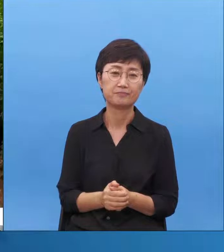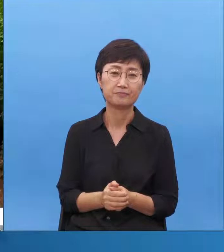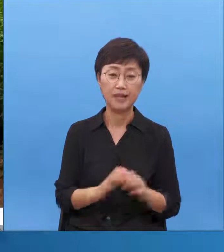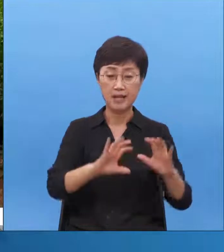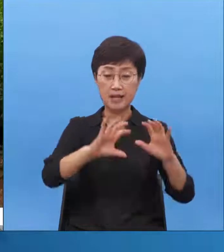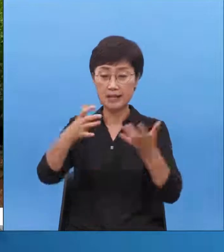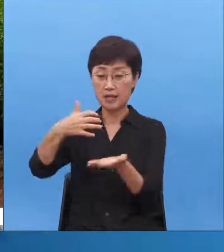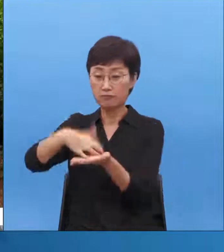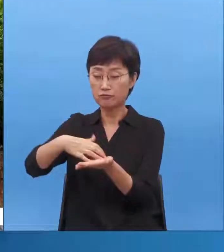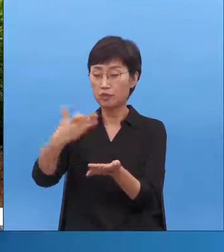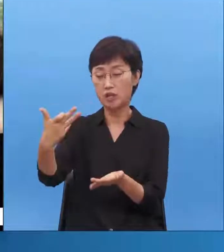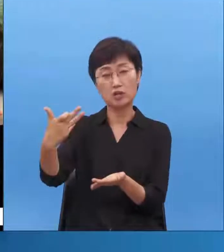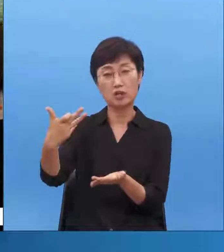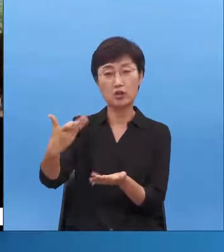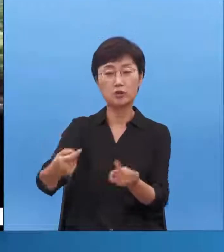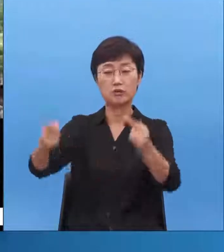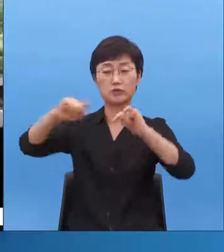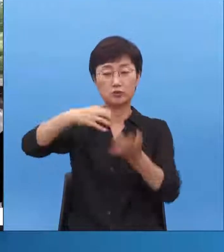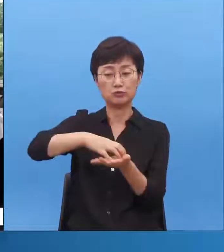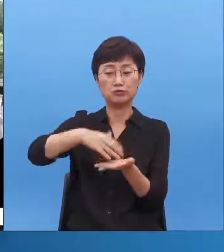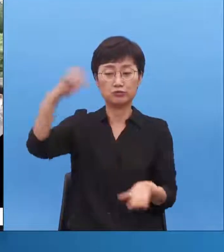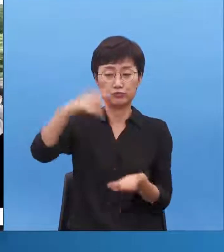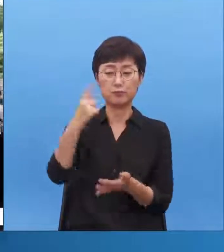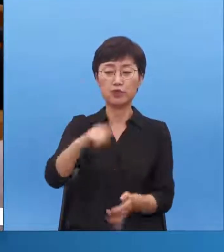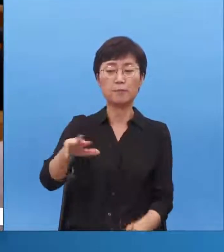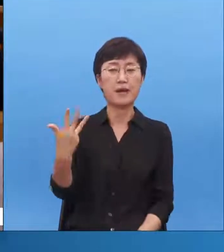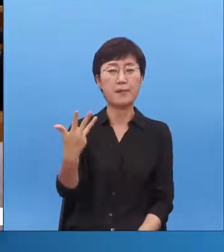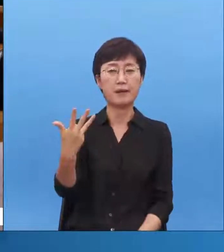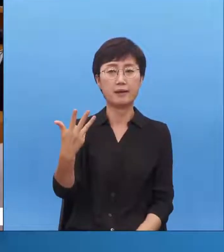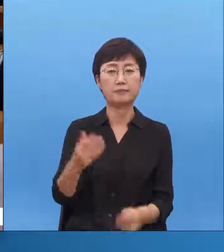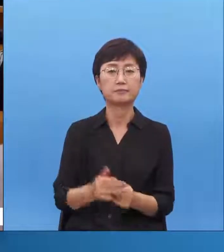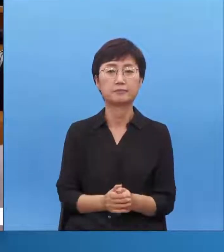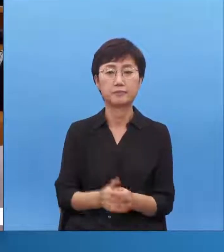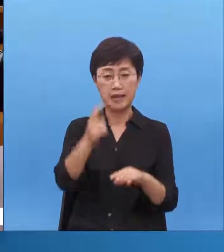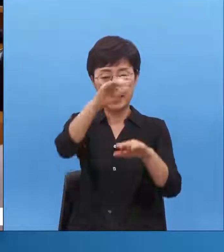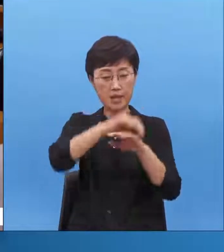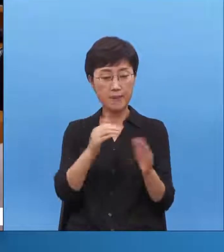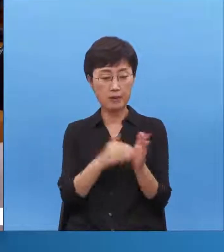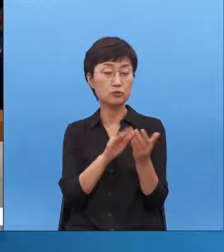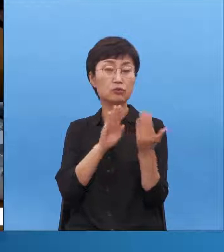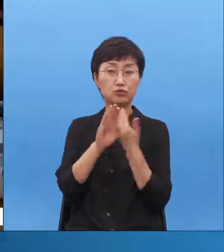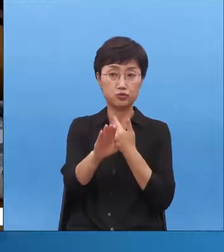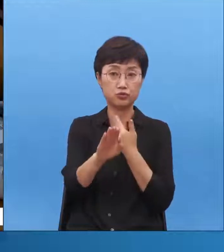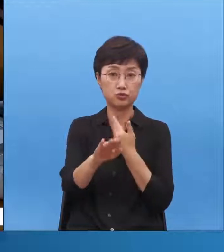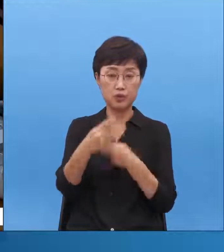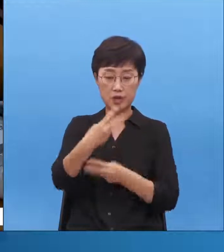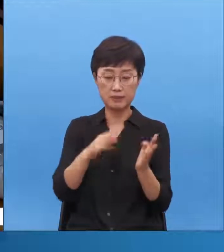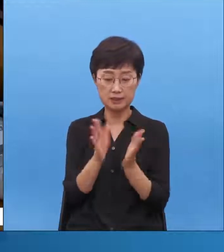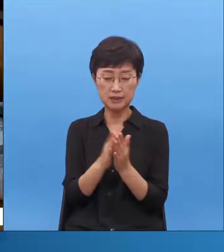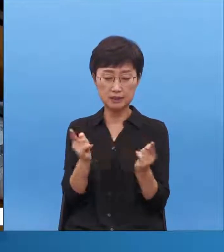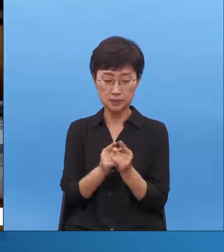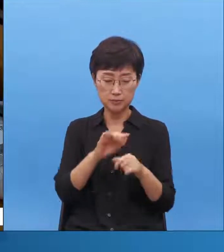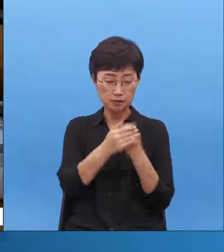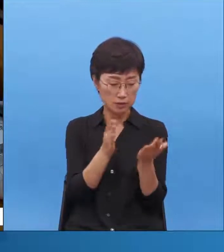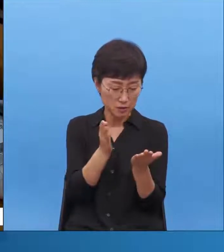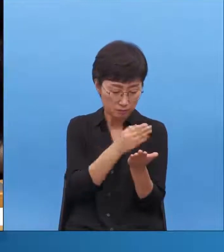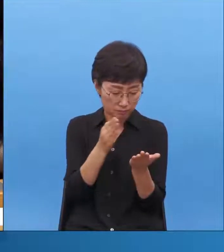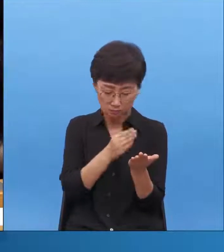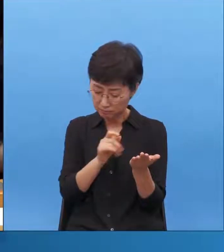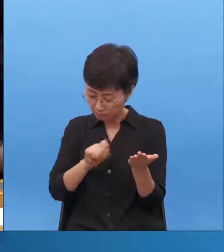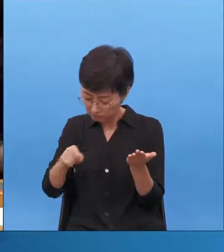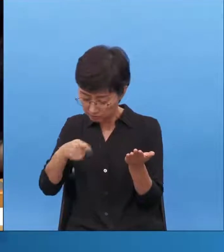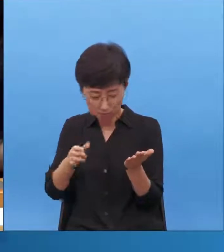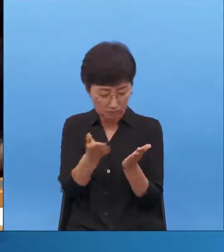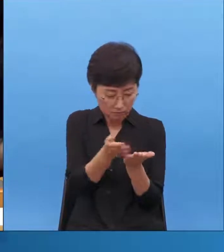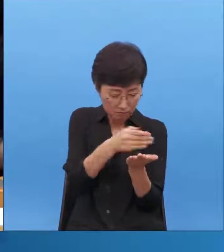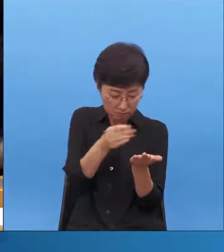18개국 1,800여 명이 참여한 이번 리더 수련회는 예배 후 랩넌트들이 성경을 찾아 말씀 구절을 확인하고